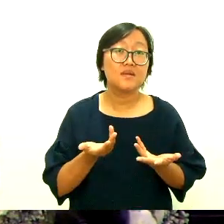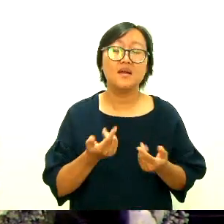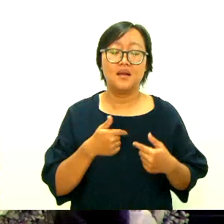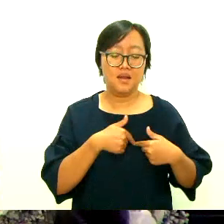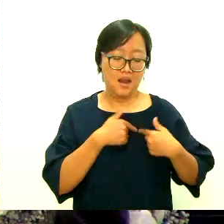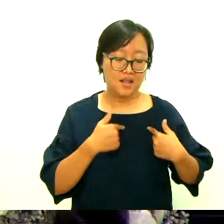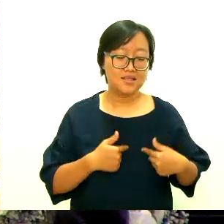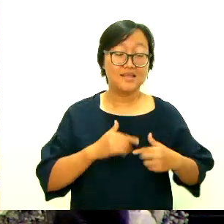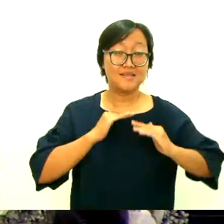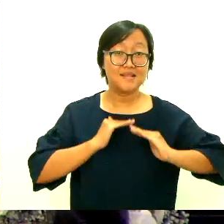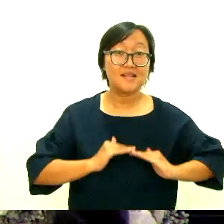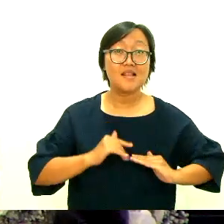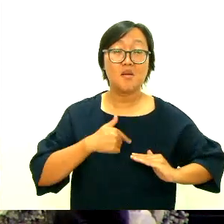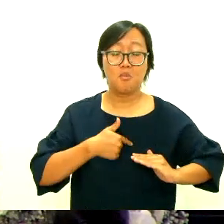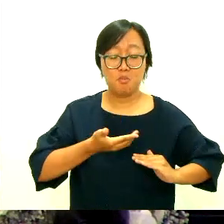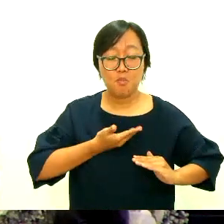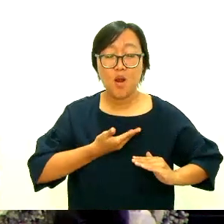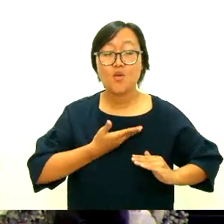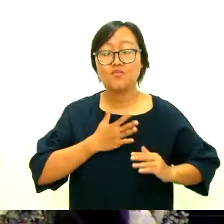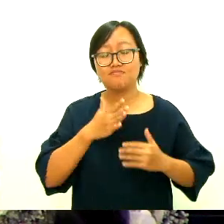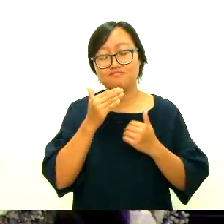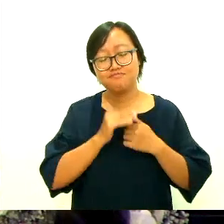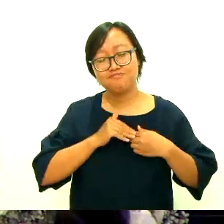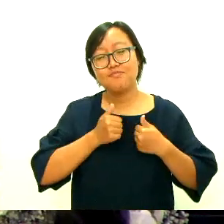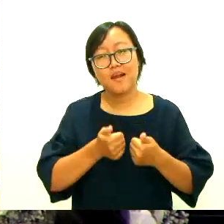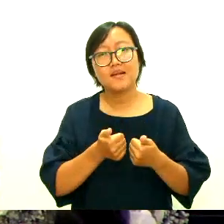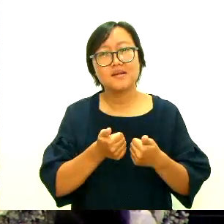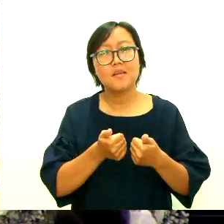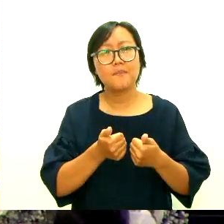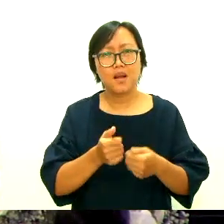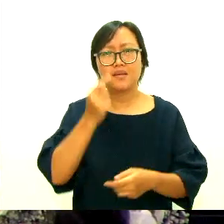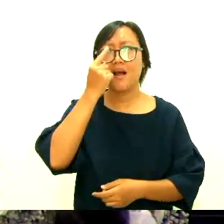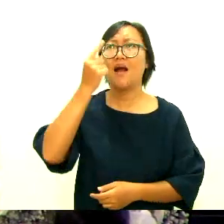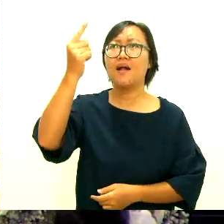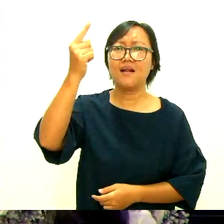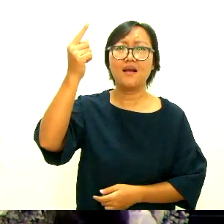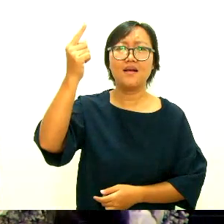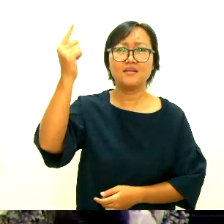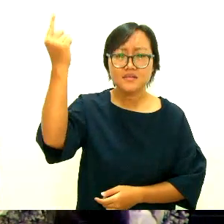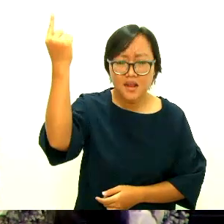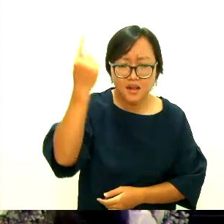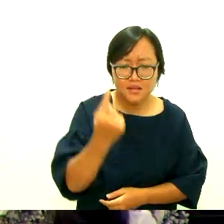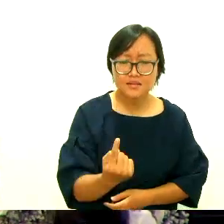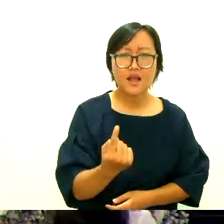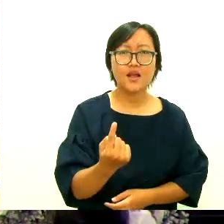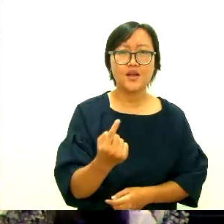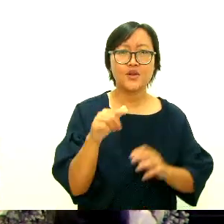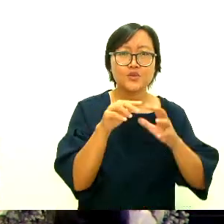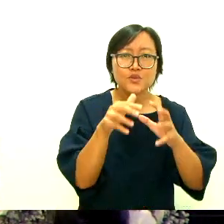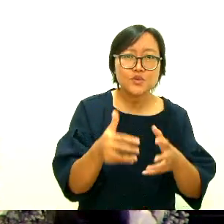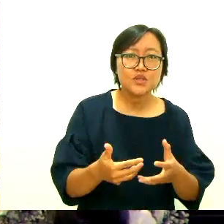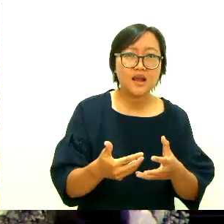mau bermurah hati karenanya Allah turun ke dunia menjadi manusia